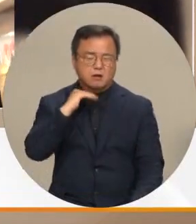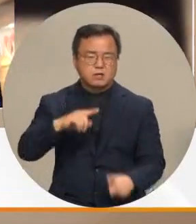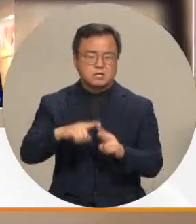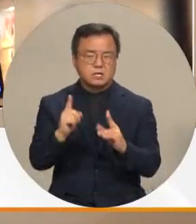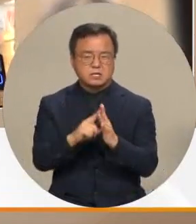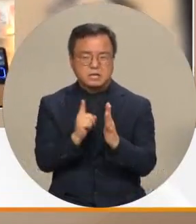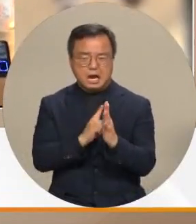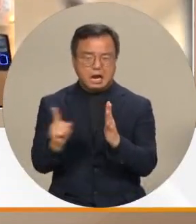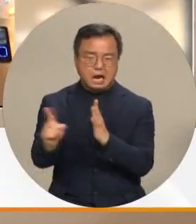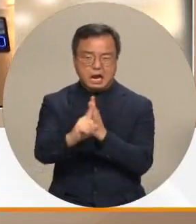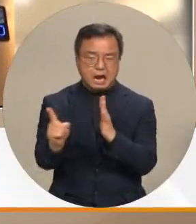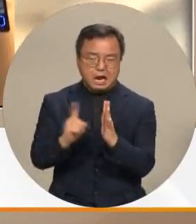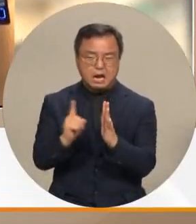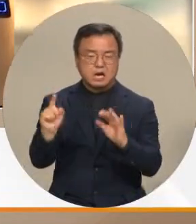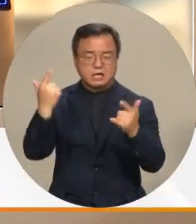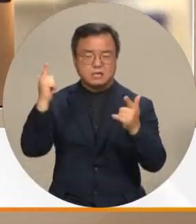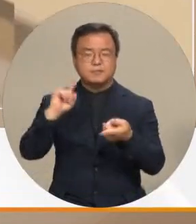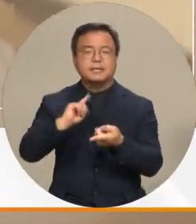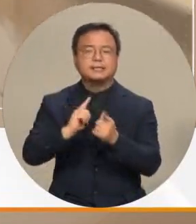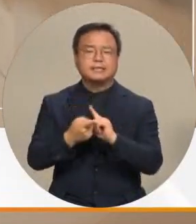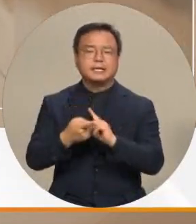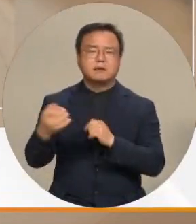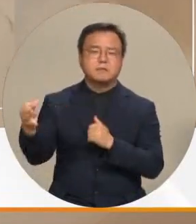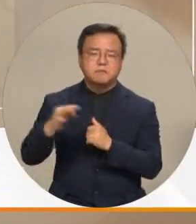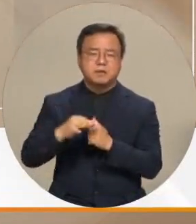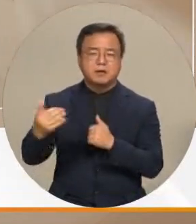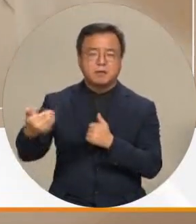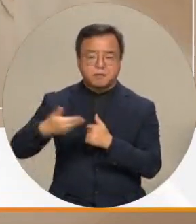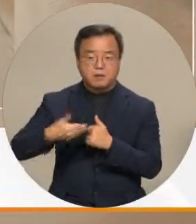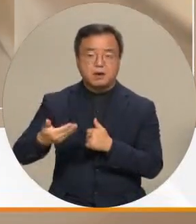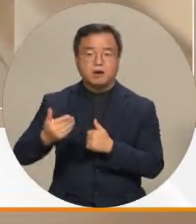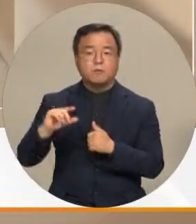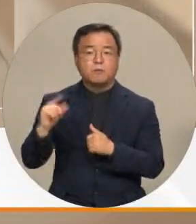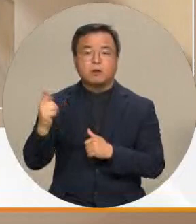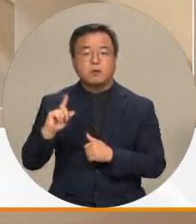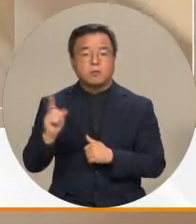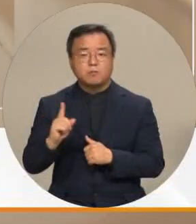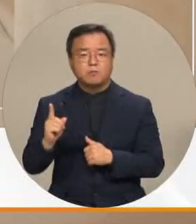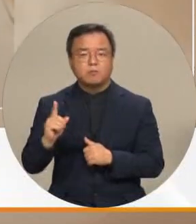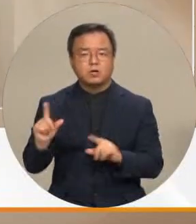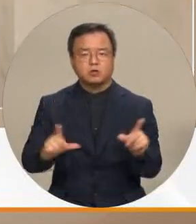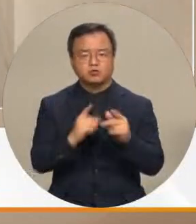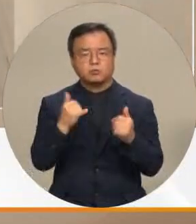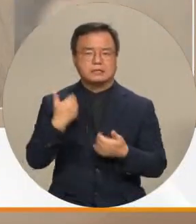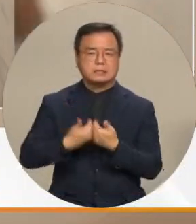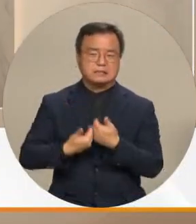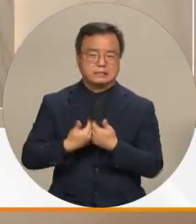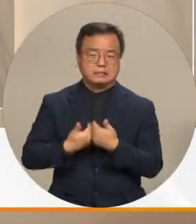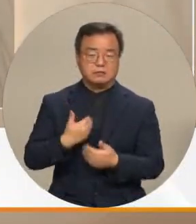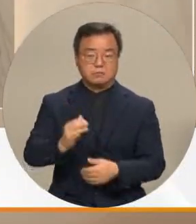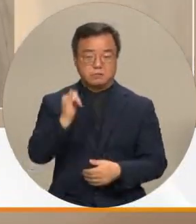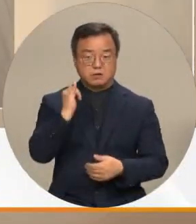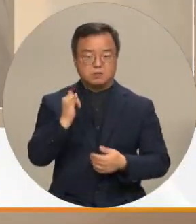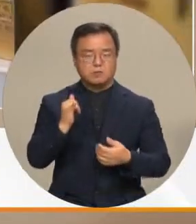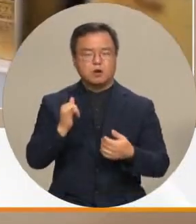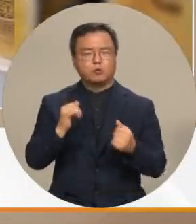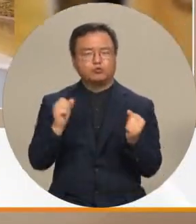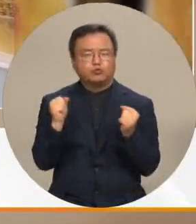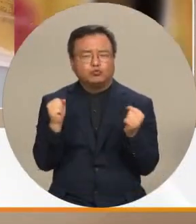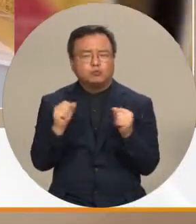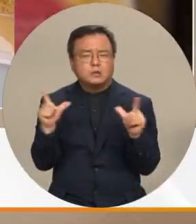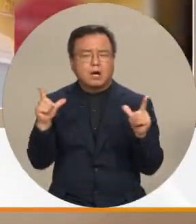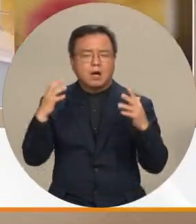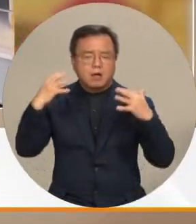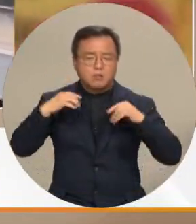새치겠냐 안 했냐 혹은 대리석 되냐 안 되냐 등 주민들끼리 마찰도 있었고 또 추운 날 겨울날